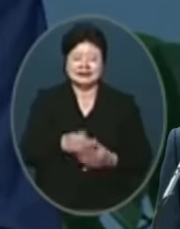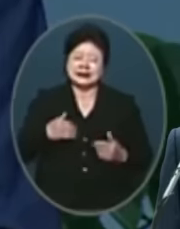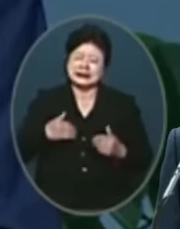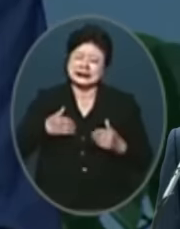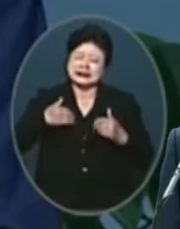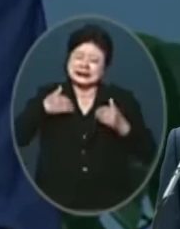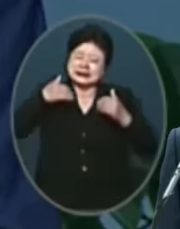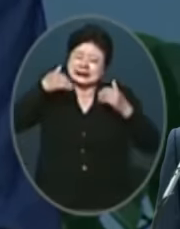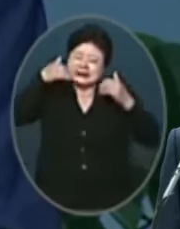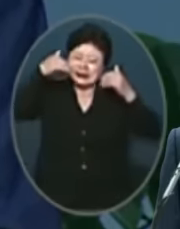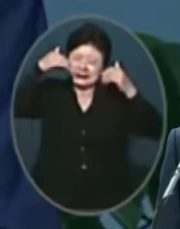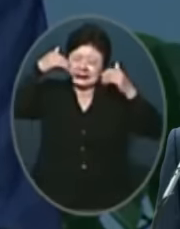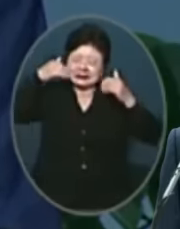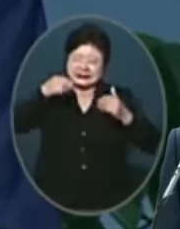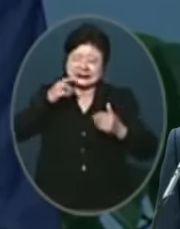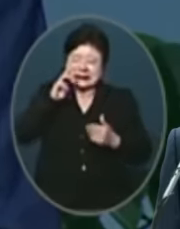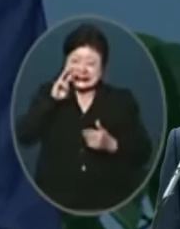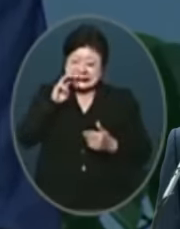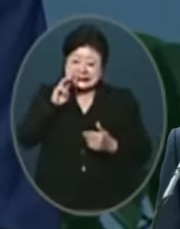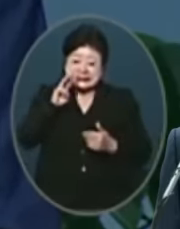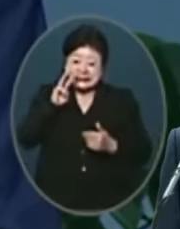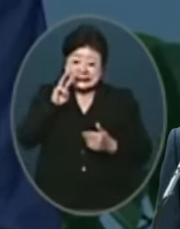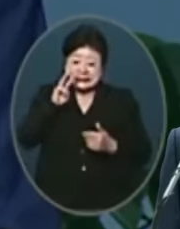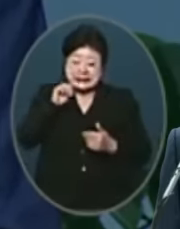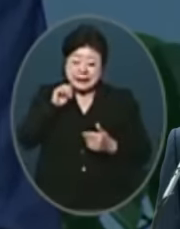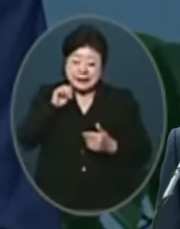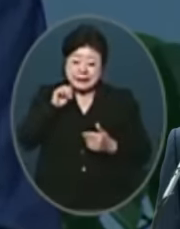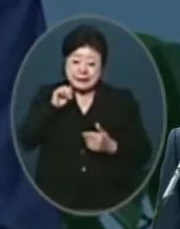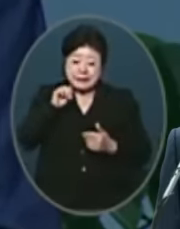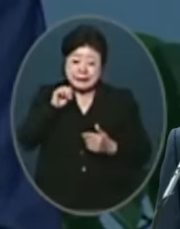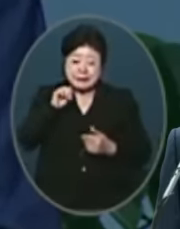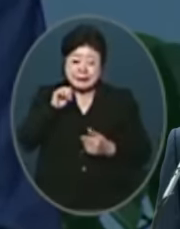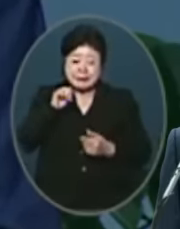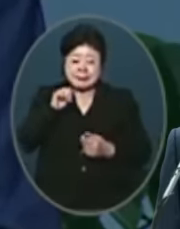키가 3미터가 된 적군들도